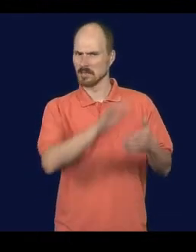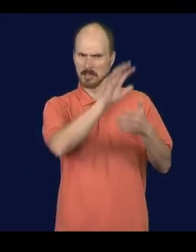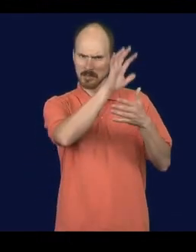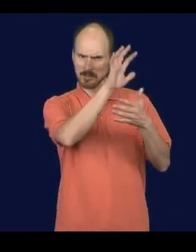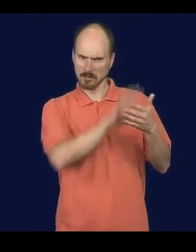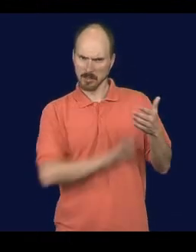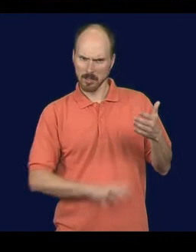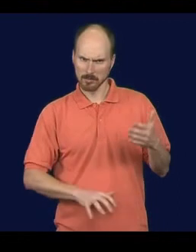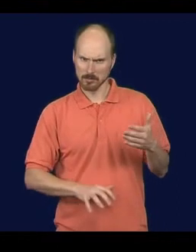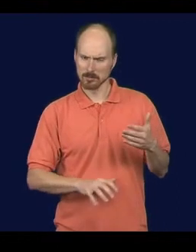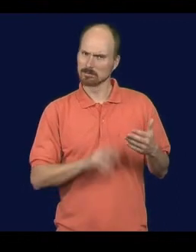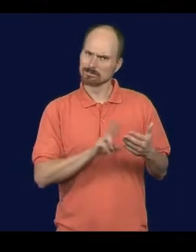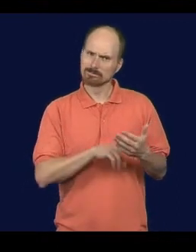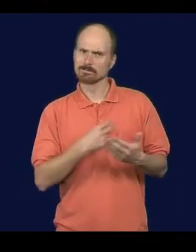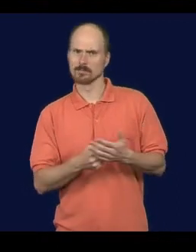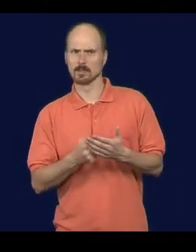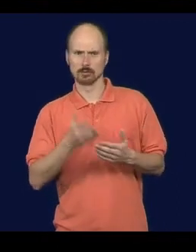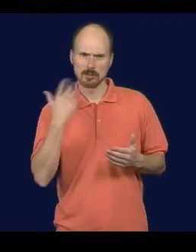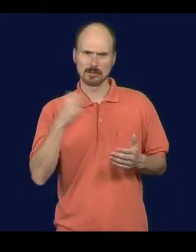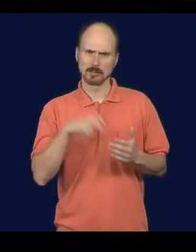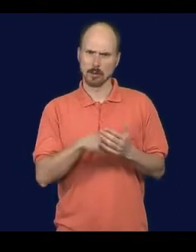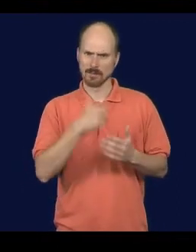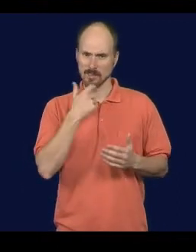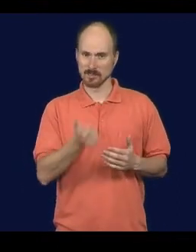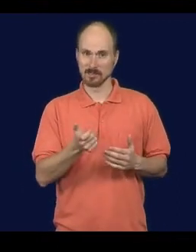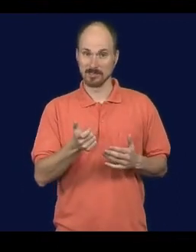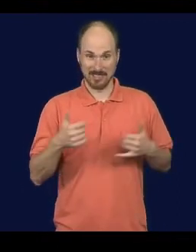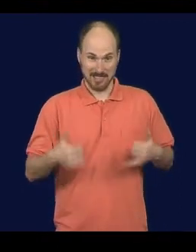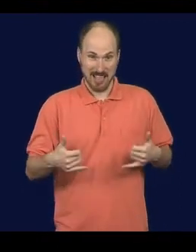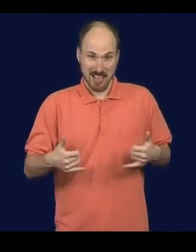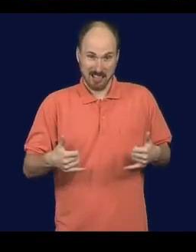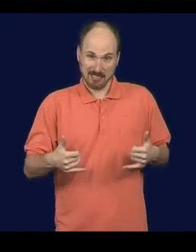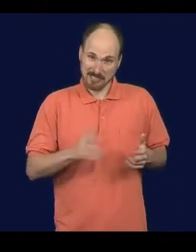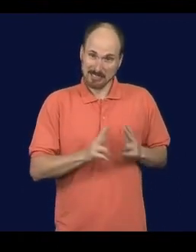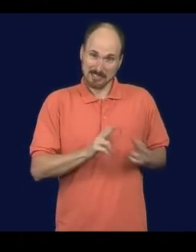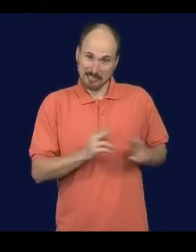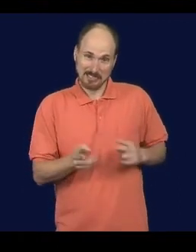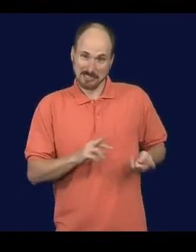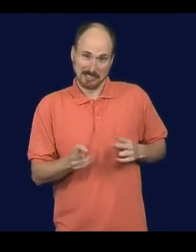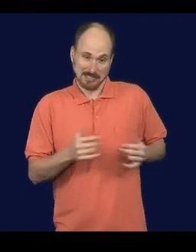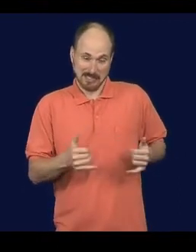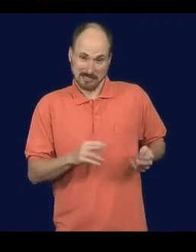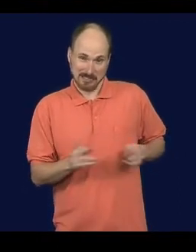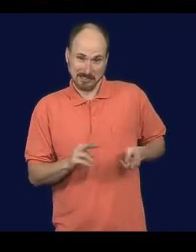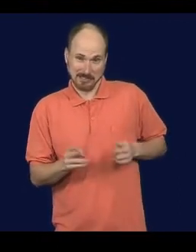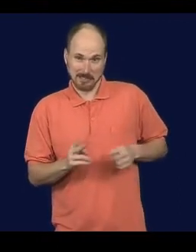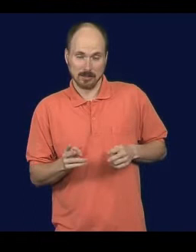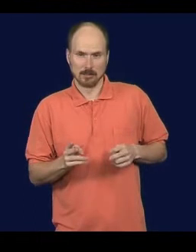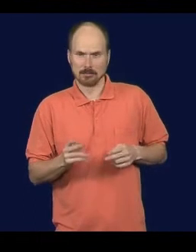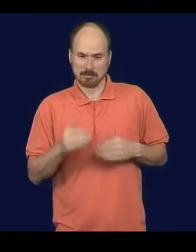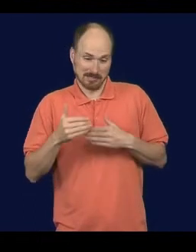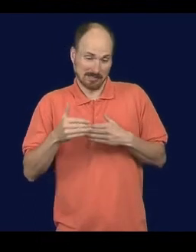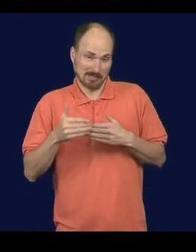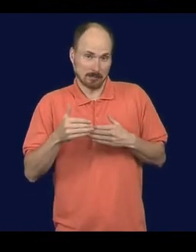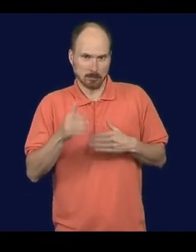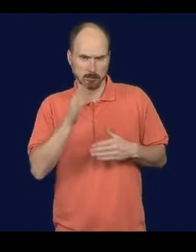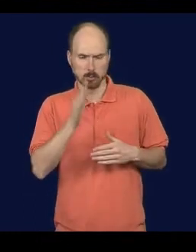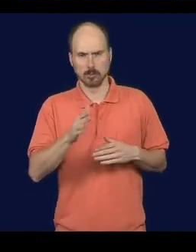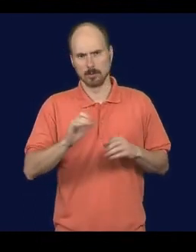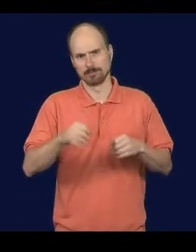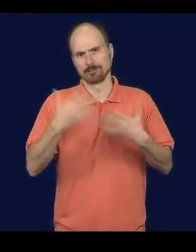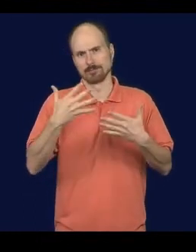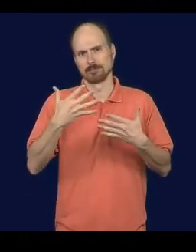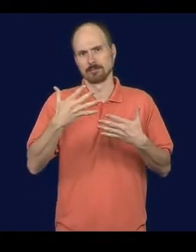Tak, to je ode mě vše. Já bych vás chtěl poprosit, pokud by vás napadlo cokoliv, jak by vám Antelie mohla